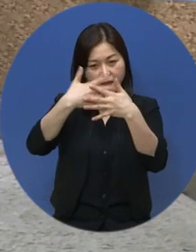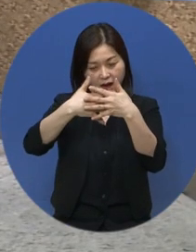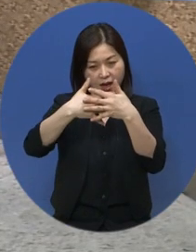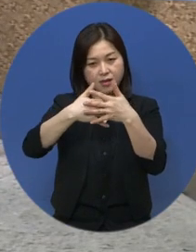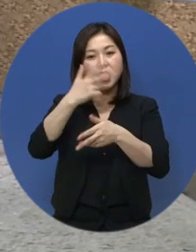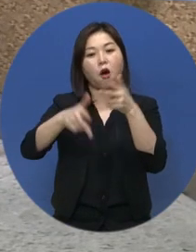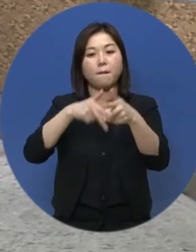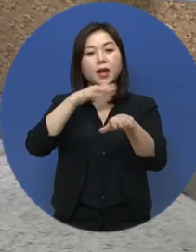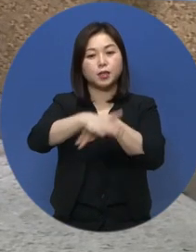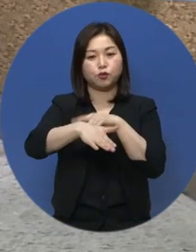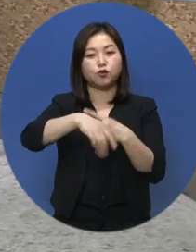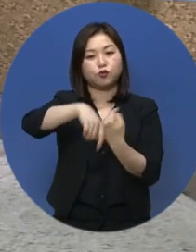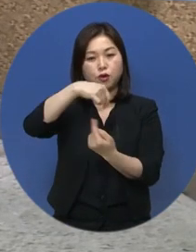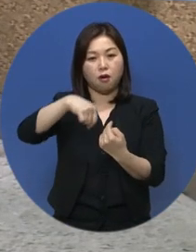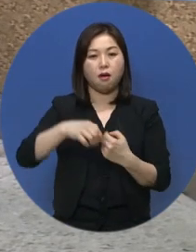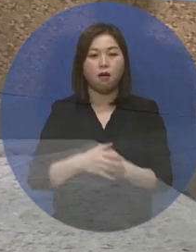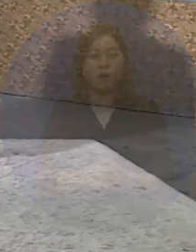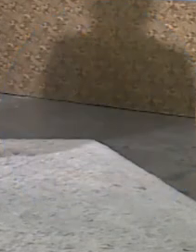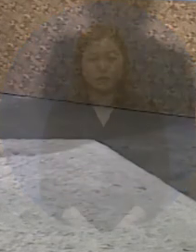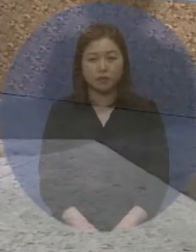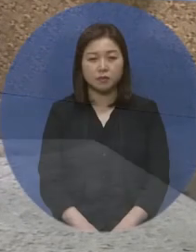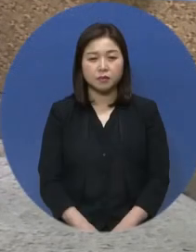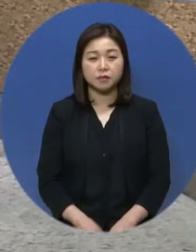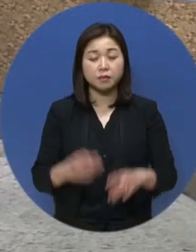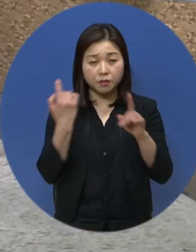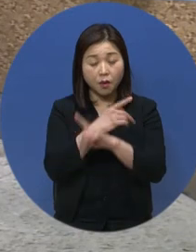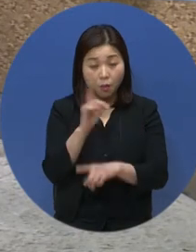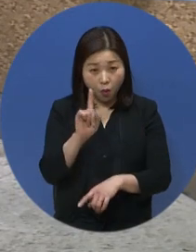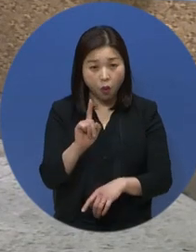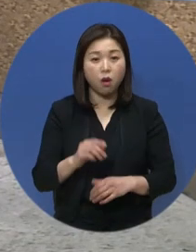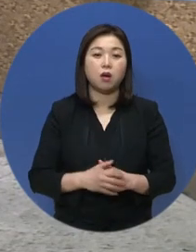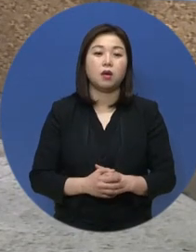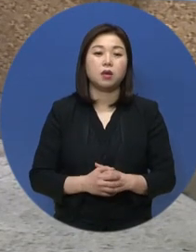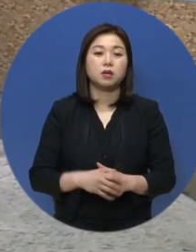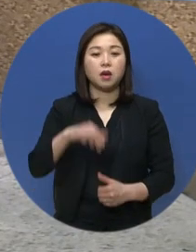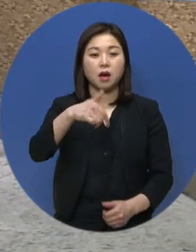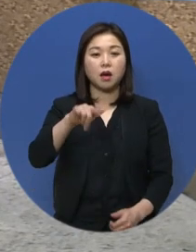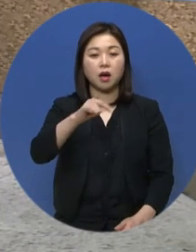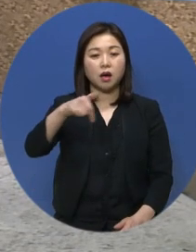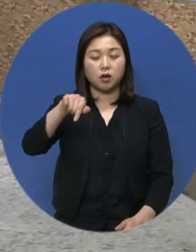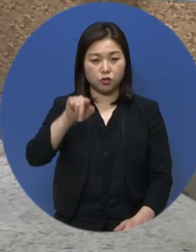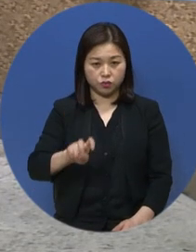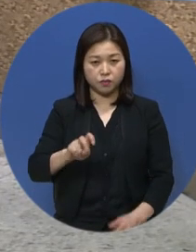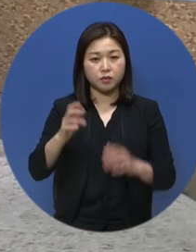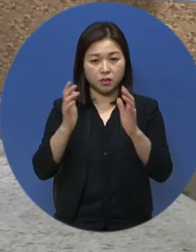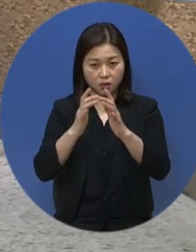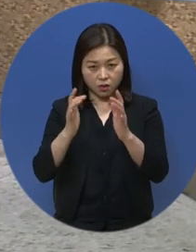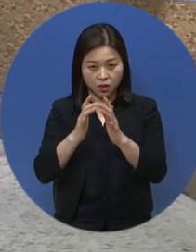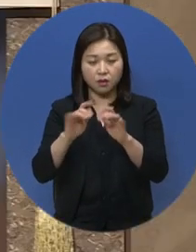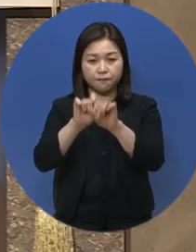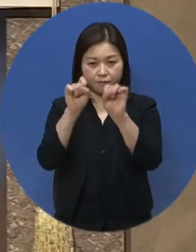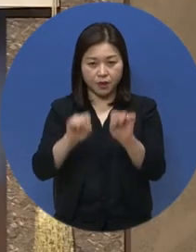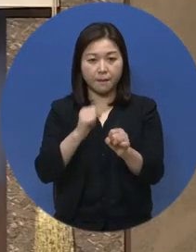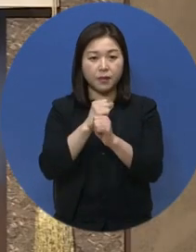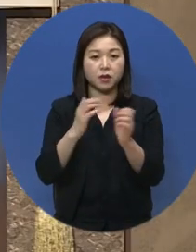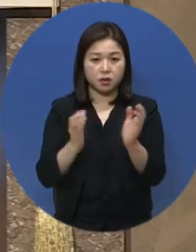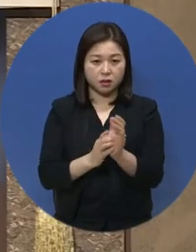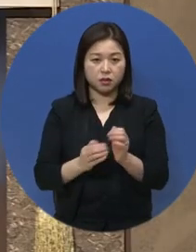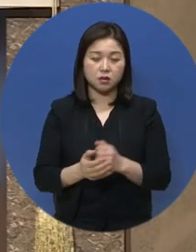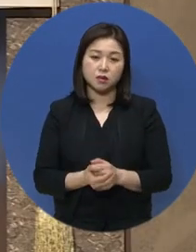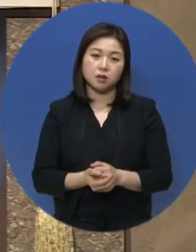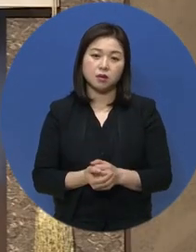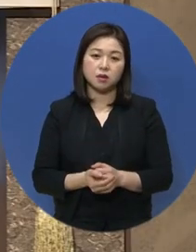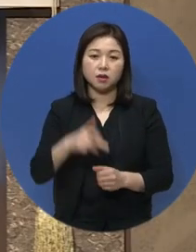바꿨죠. 어떻게 예. 바뀌었나요? 가꿈넷이라고 하는 저희가 시스템을 구축을 했어요. 예. 그리고 이제 아시는지